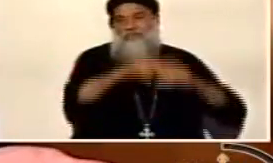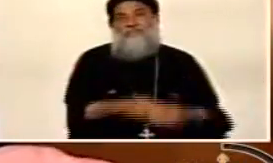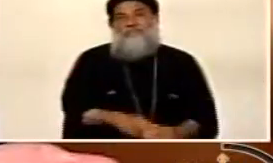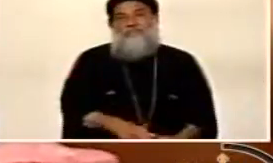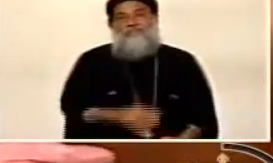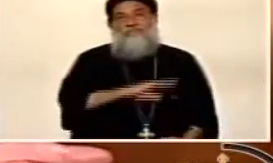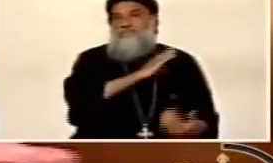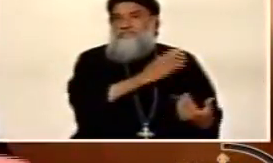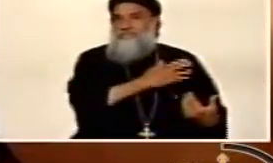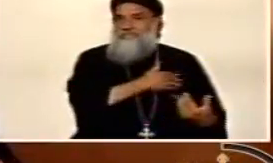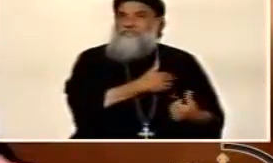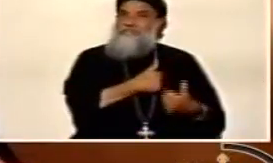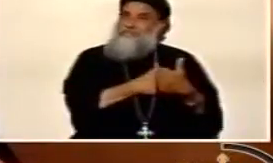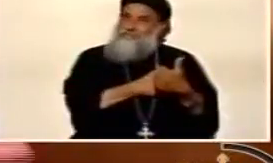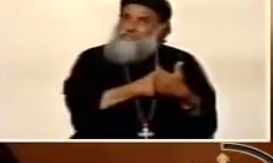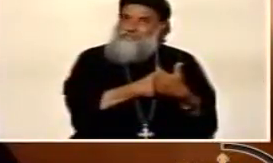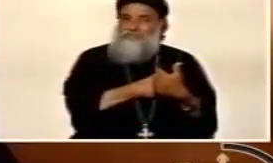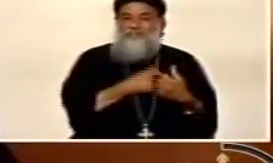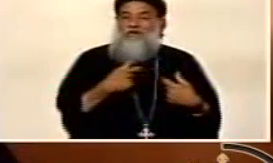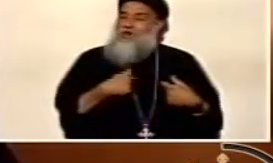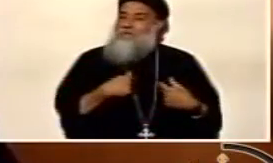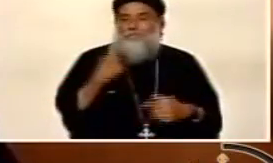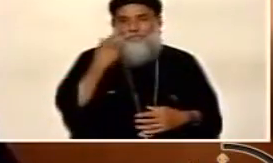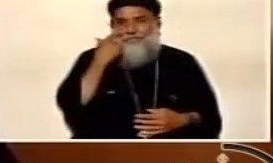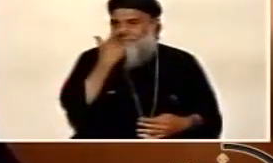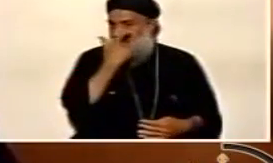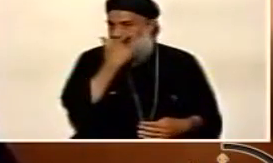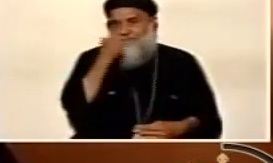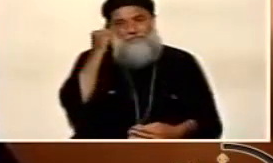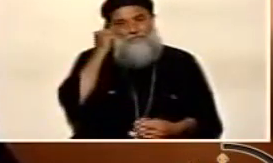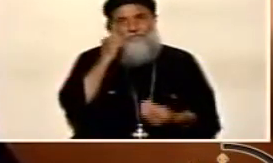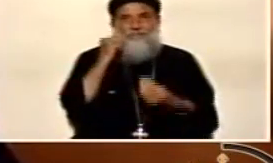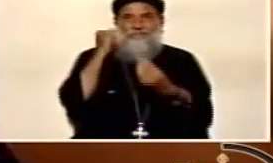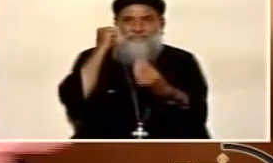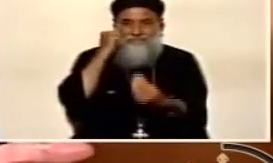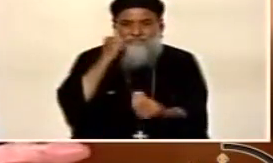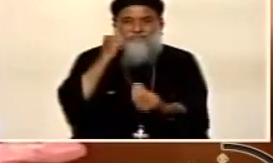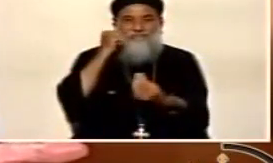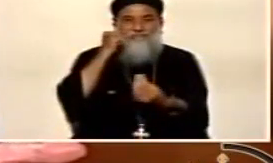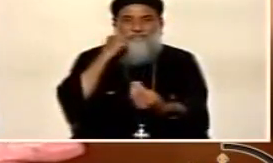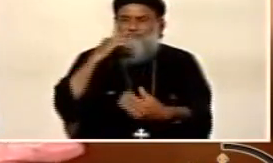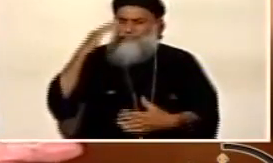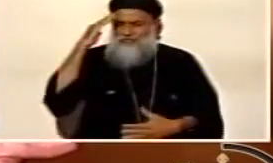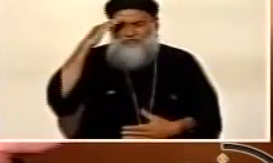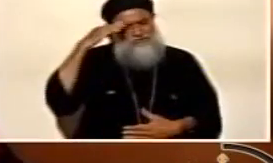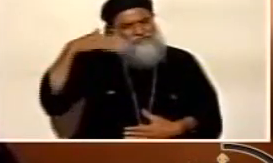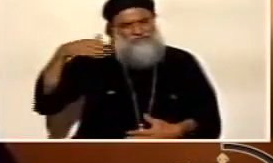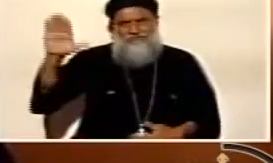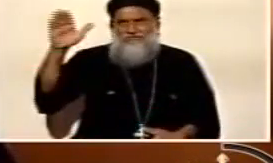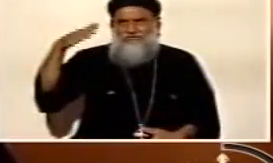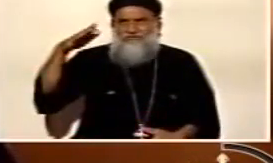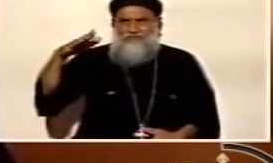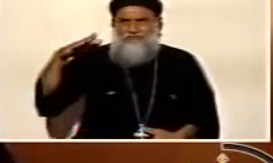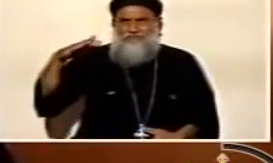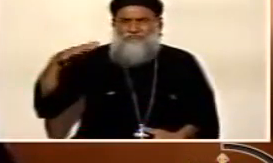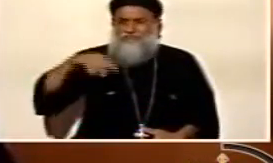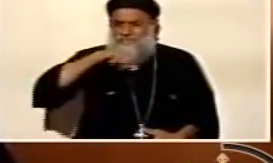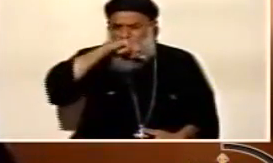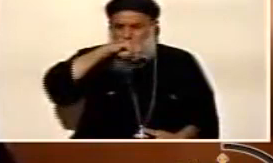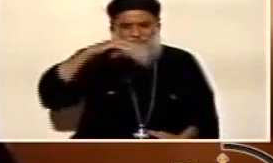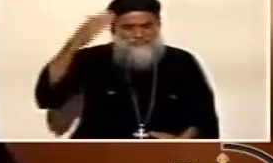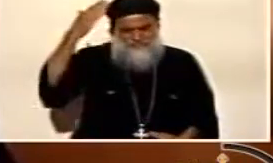إحنا لا ننتظر من هؤلاء كلمة شكر ولا كلمة